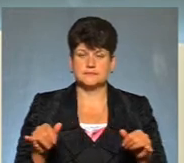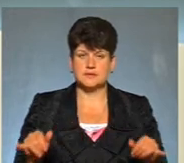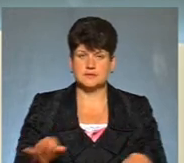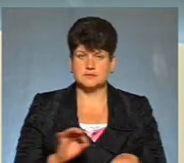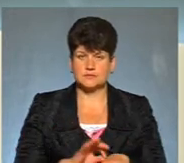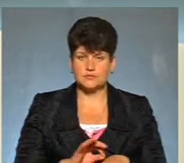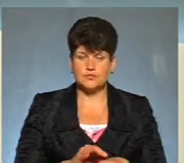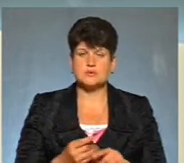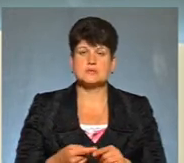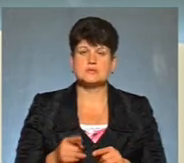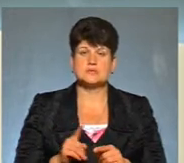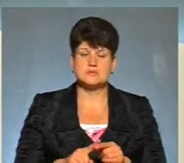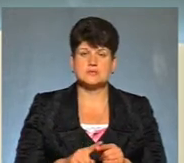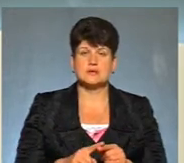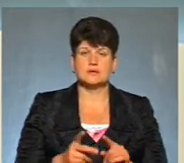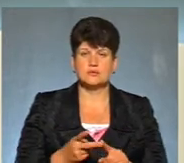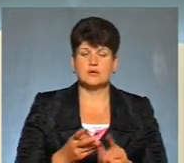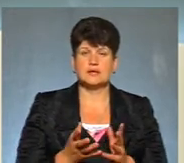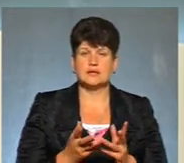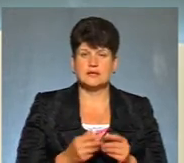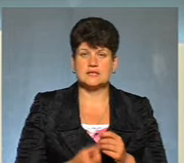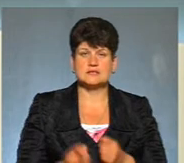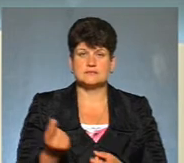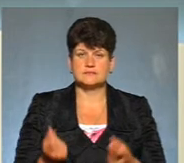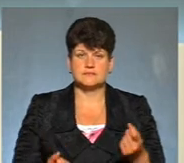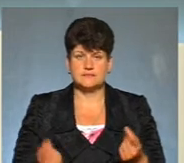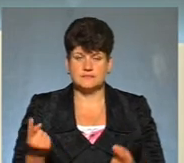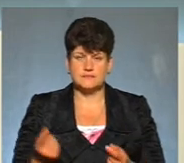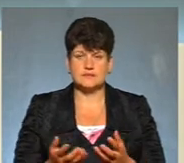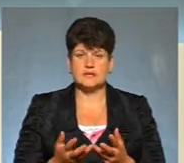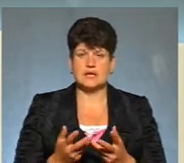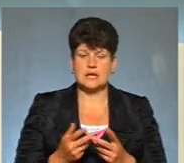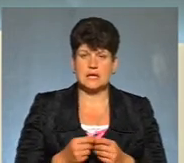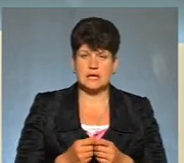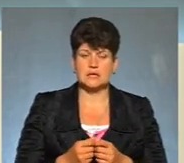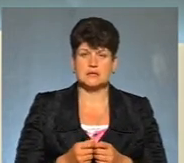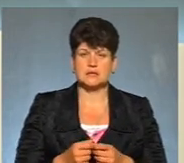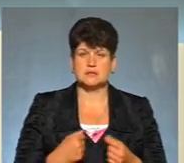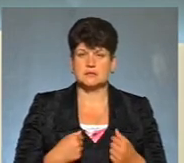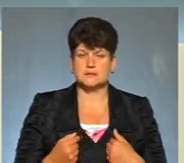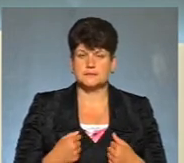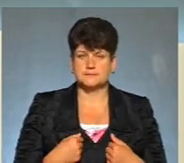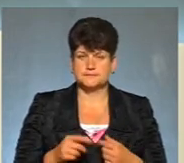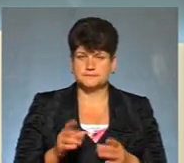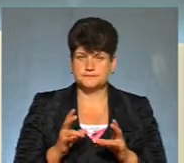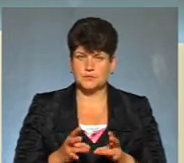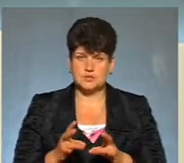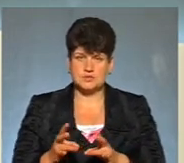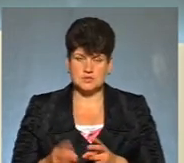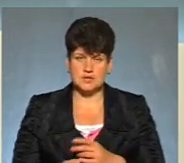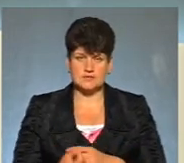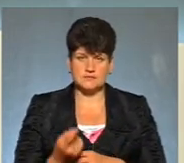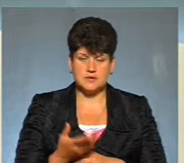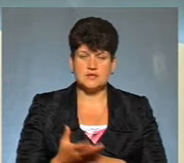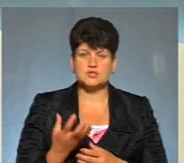це кількість спалахів, це кількість постраждалих в спалахах. На жаль, ще одним із